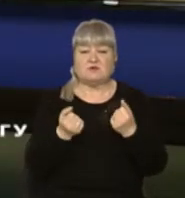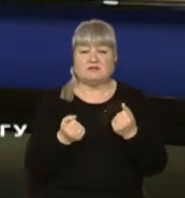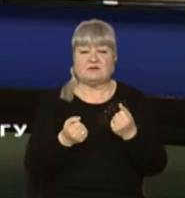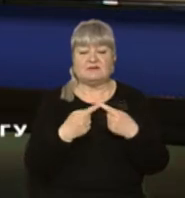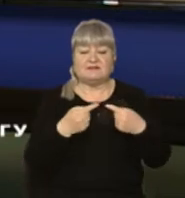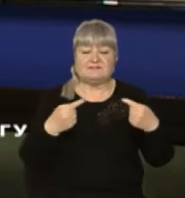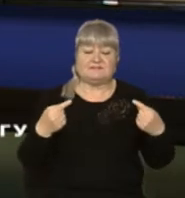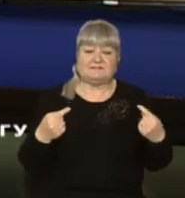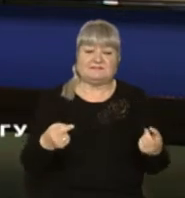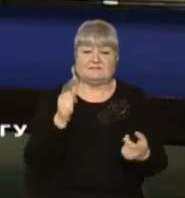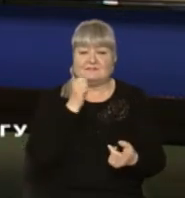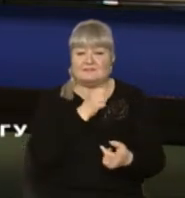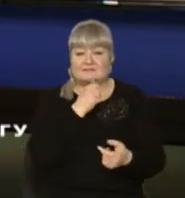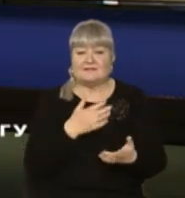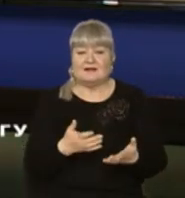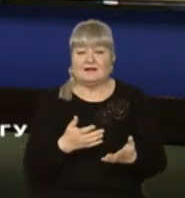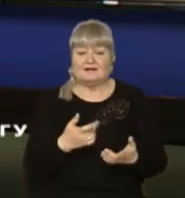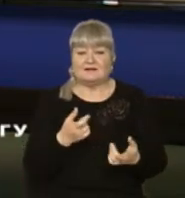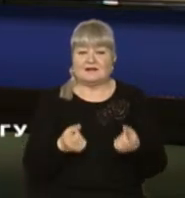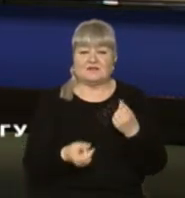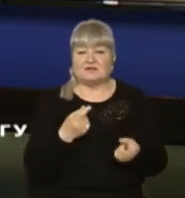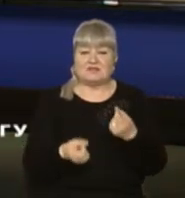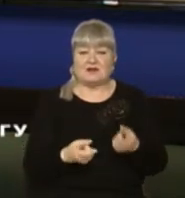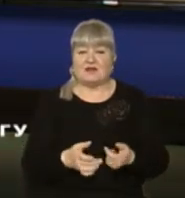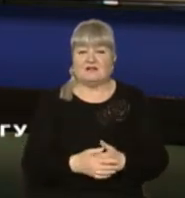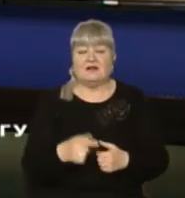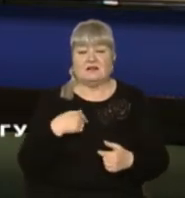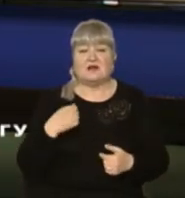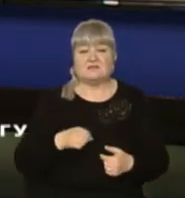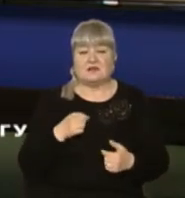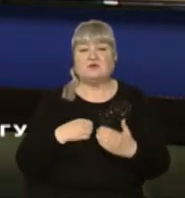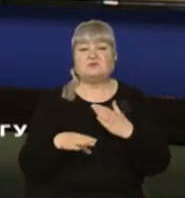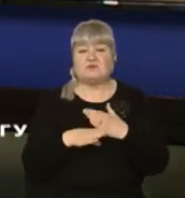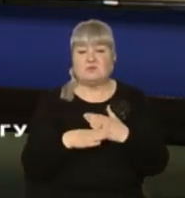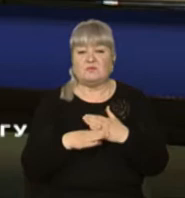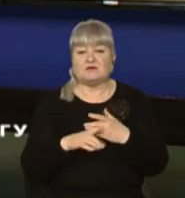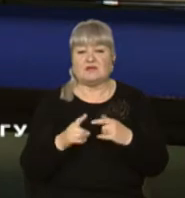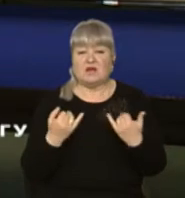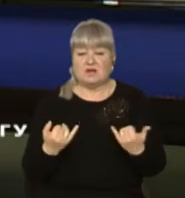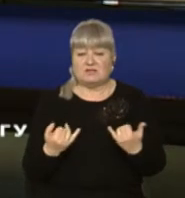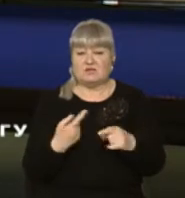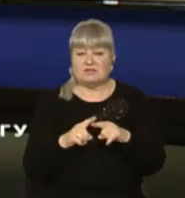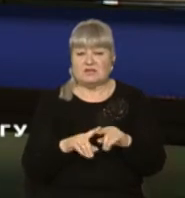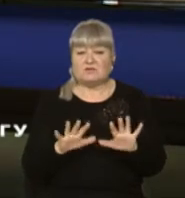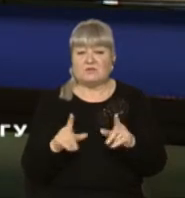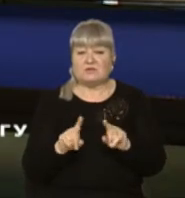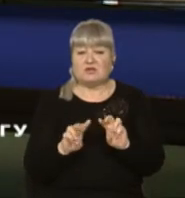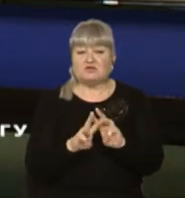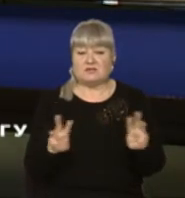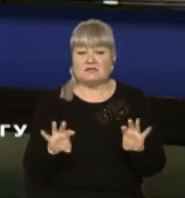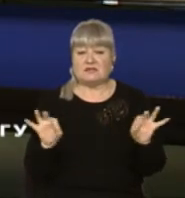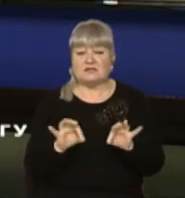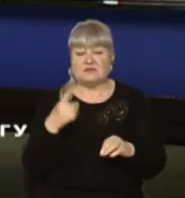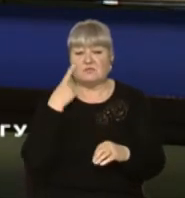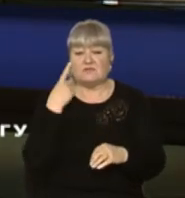І я вам скажу, небайдужих самбічан є багато. І стараються нам допомогти. Тому що навіть сьогоднішня та подія, що на сайті, то зразу повідомили, я